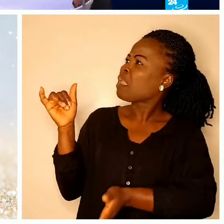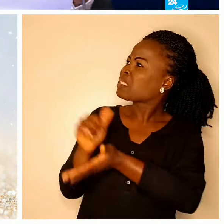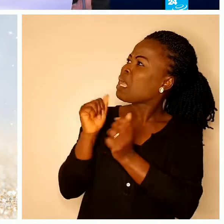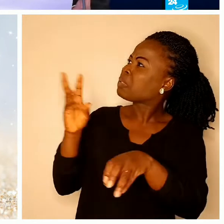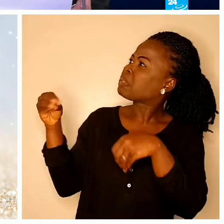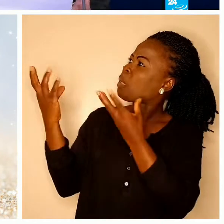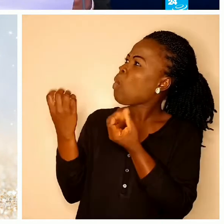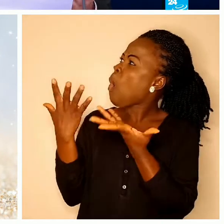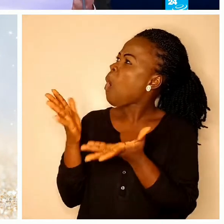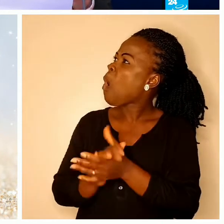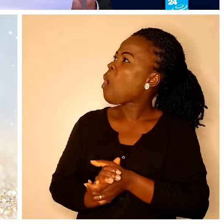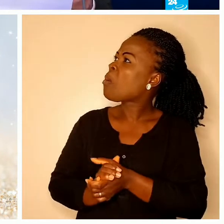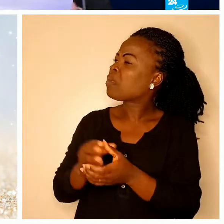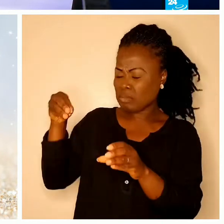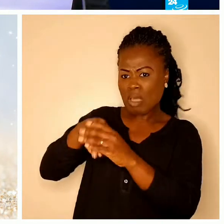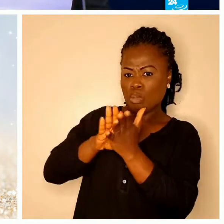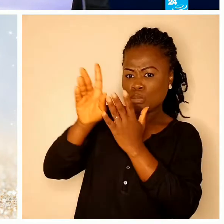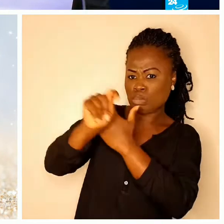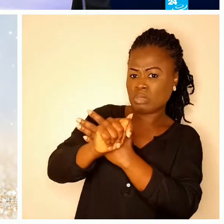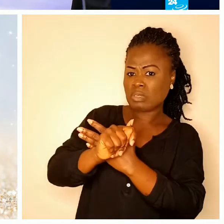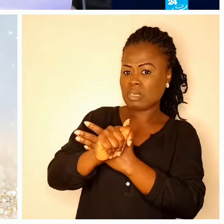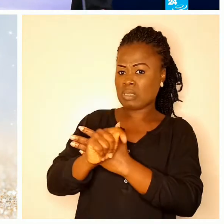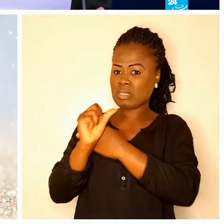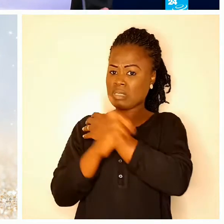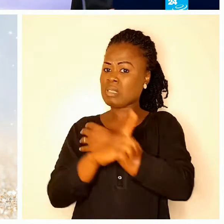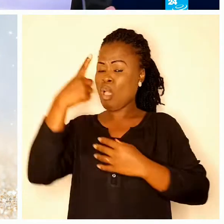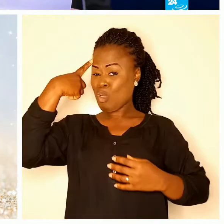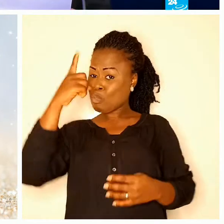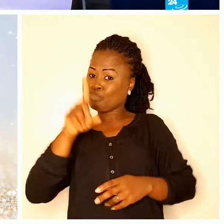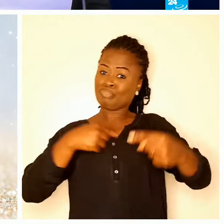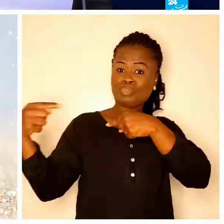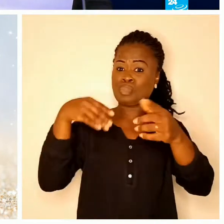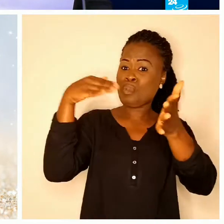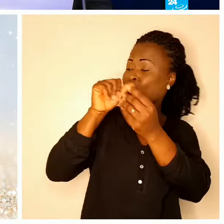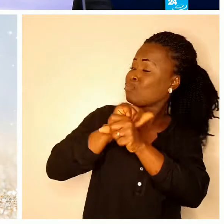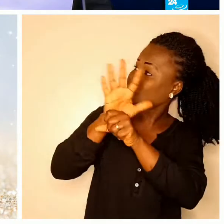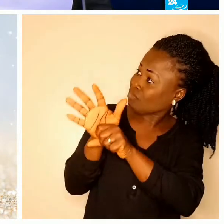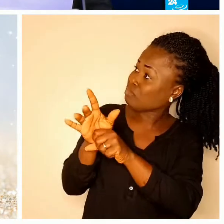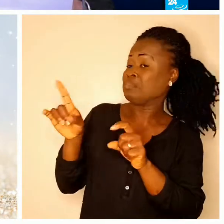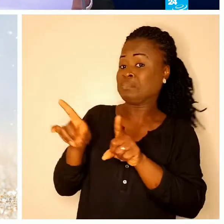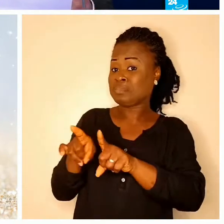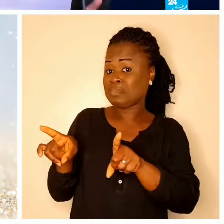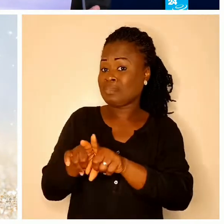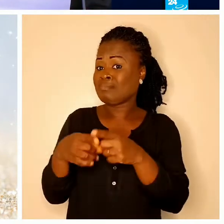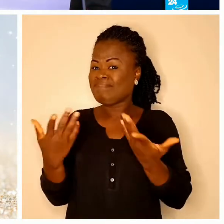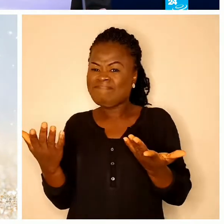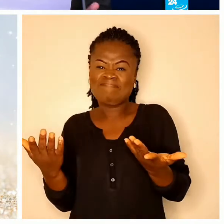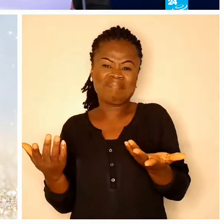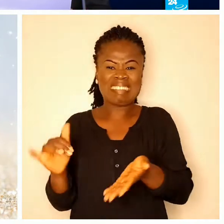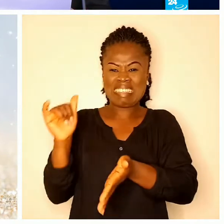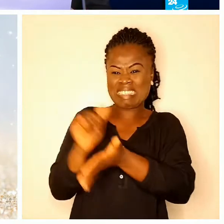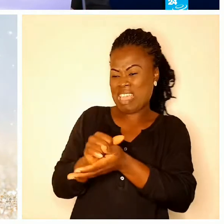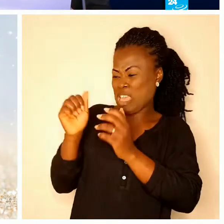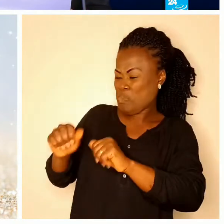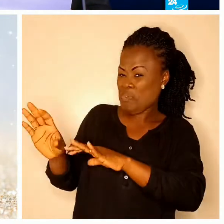dégager immédiatement dans le budget sénégalais pour lutter contre le coronavirus? Et plus largement, à quoi bon ce moratoire